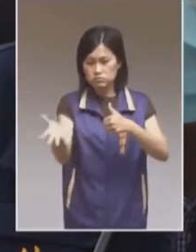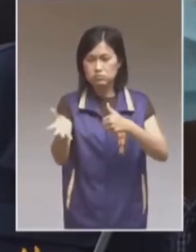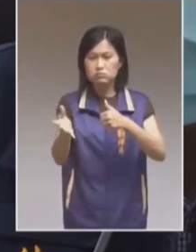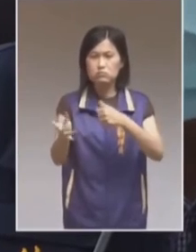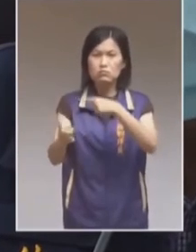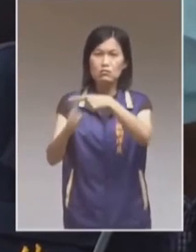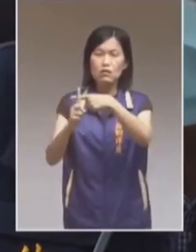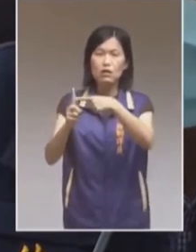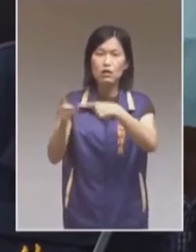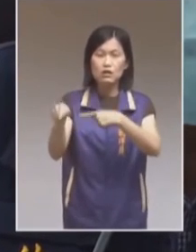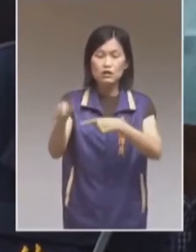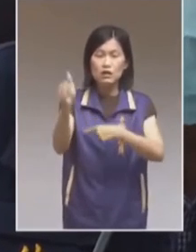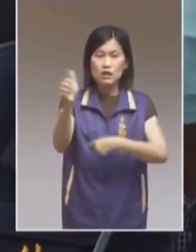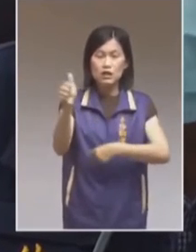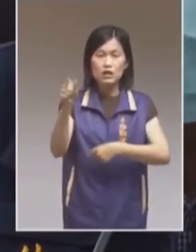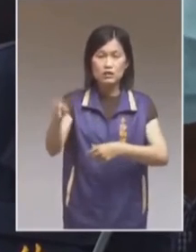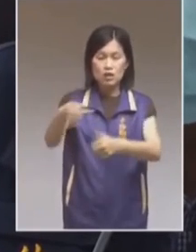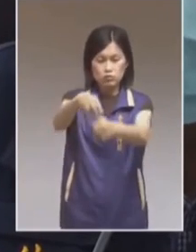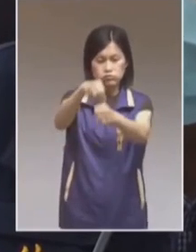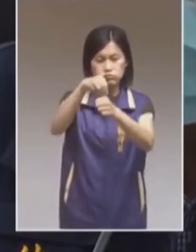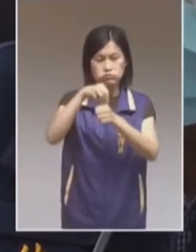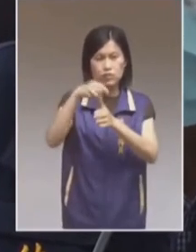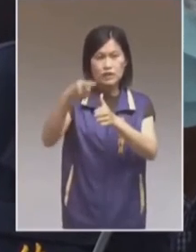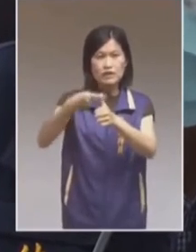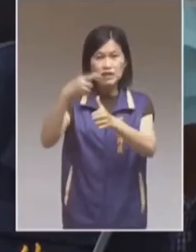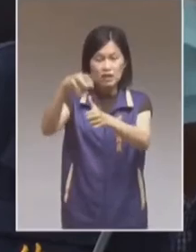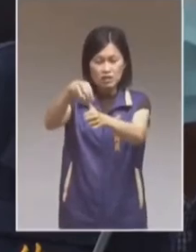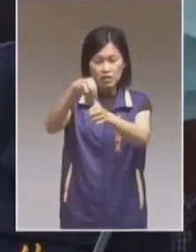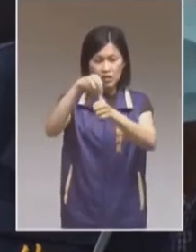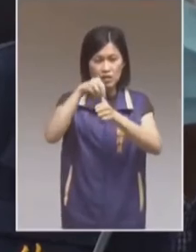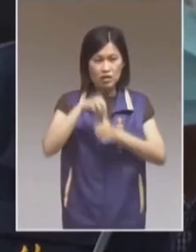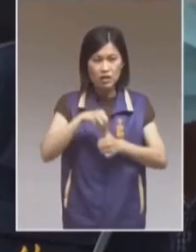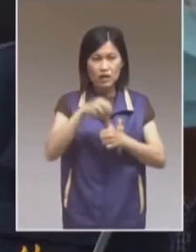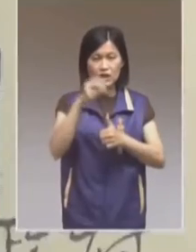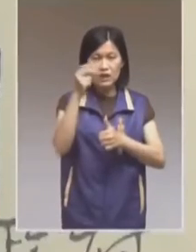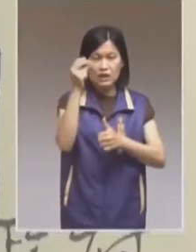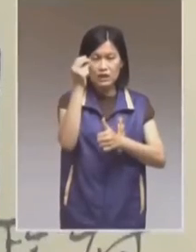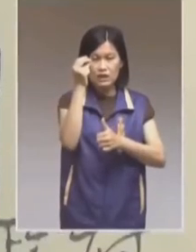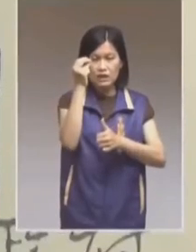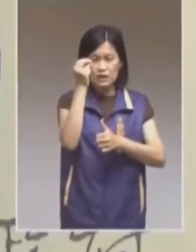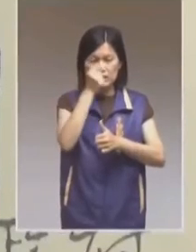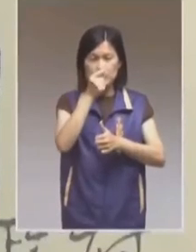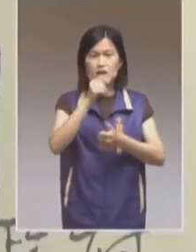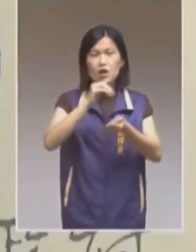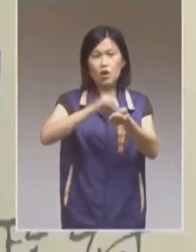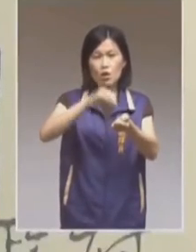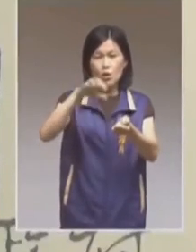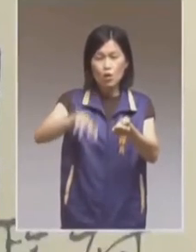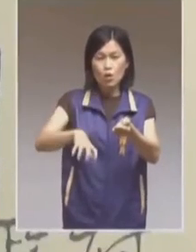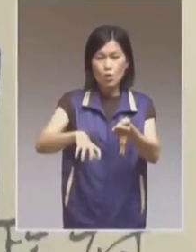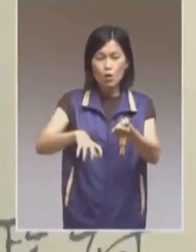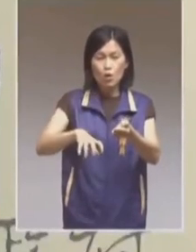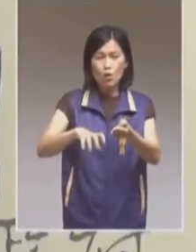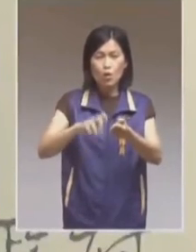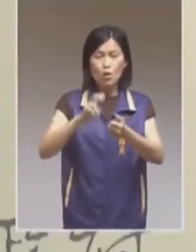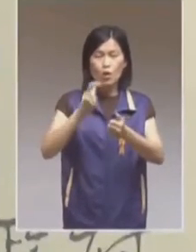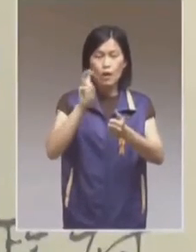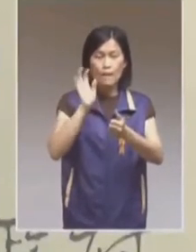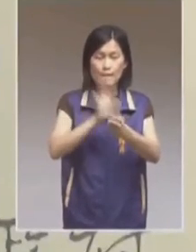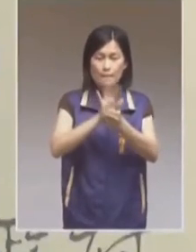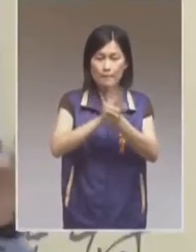前这一位个案我们已经安置到我们的一个这个指定应变医院这个部分去进行常规的透